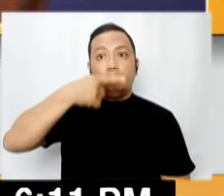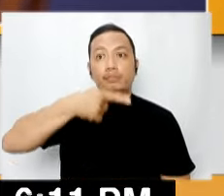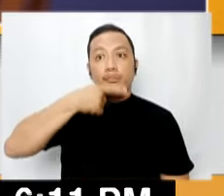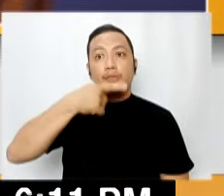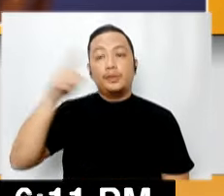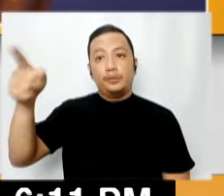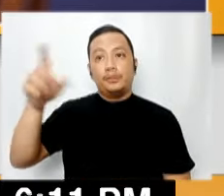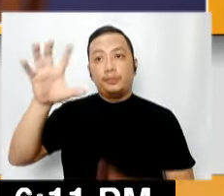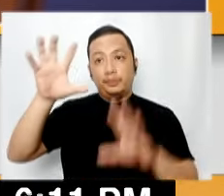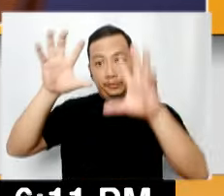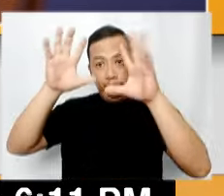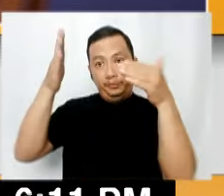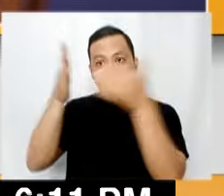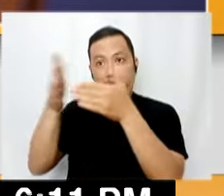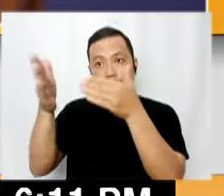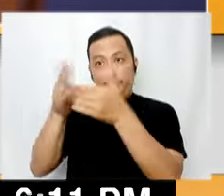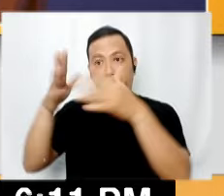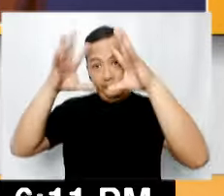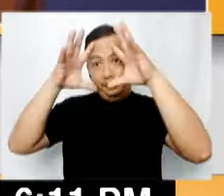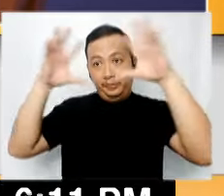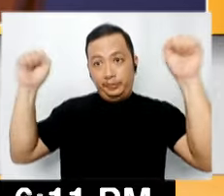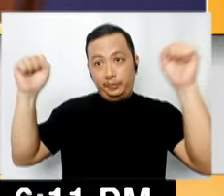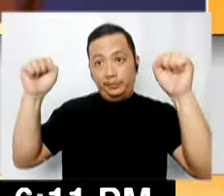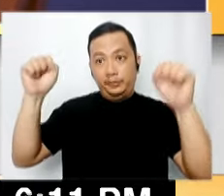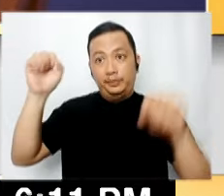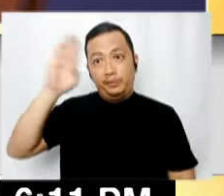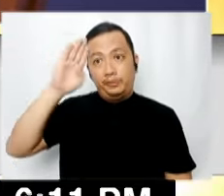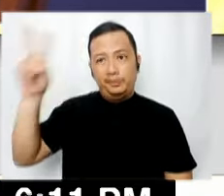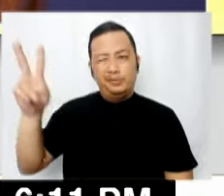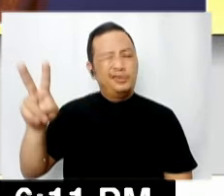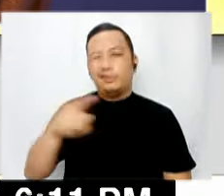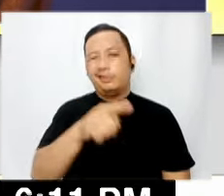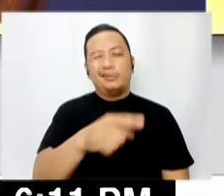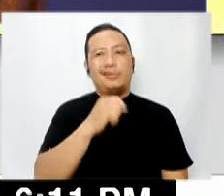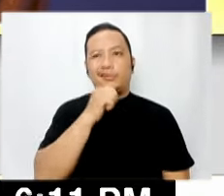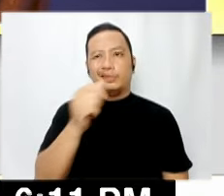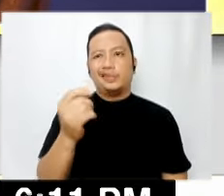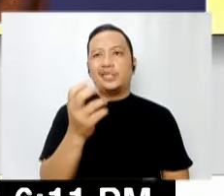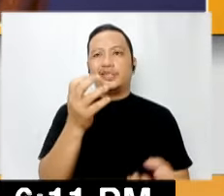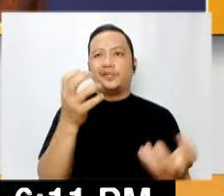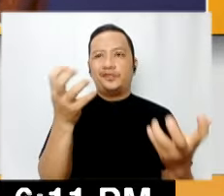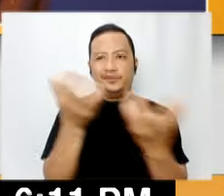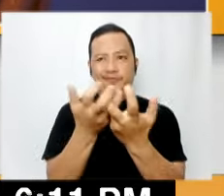is very uncalled for. Kasi una sa lahat,